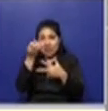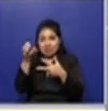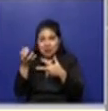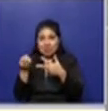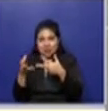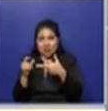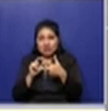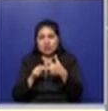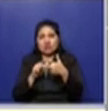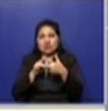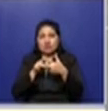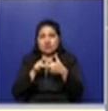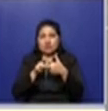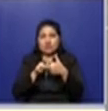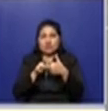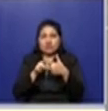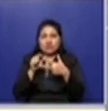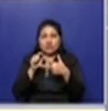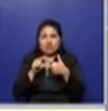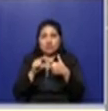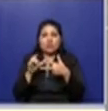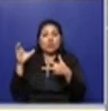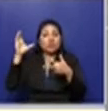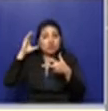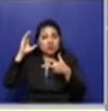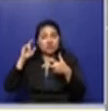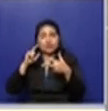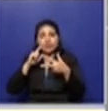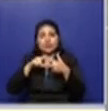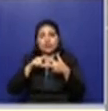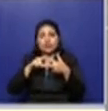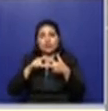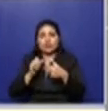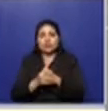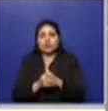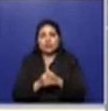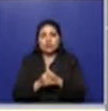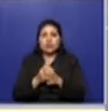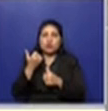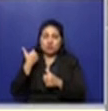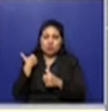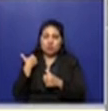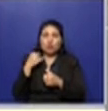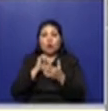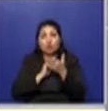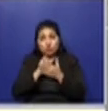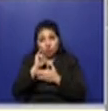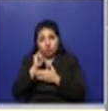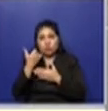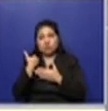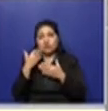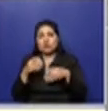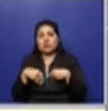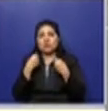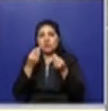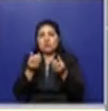รองลงมาที่ได้รับความไว้วางใจถึงเชื่อมั่นนะครับมี9ประเด็นนะครับคือความถูกต้องมีคุณค่ากับผู้รับเ